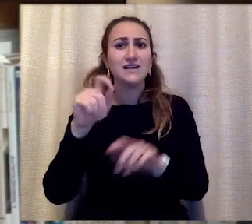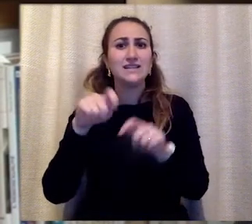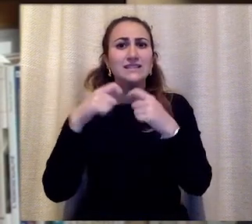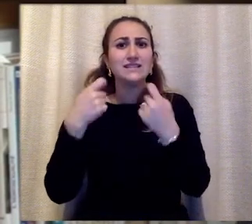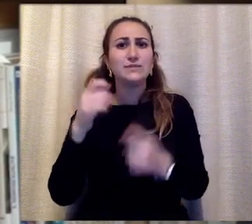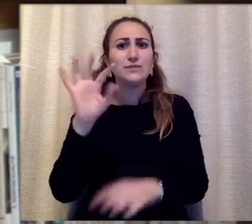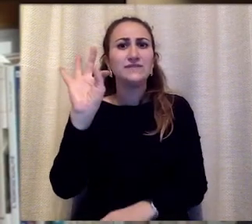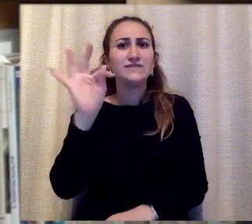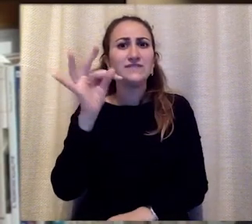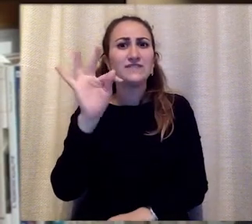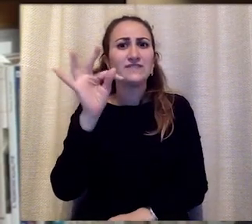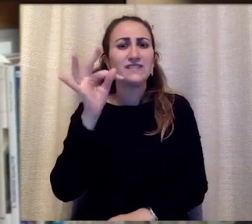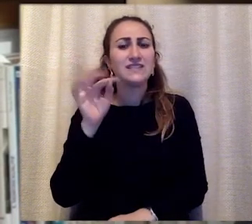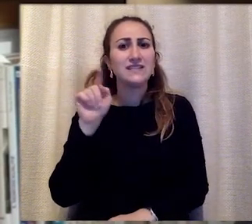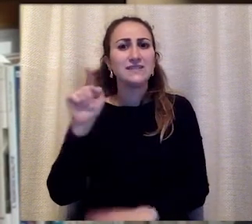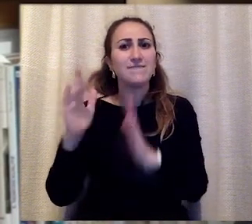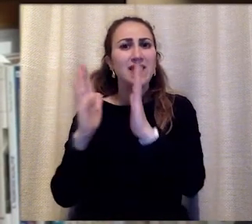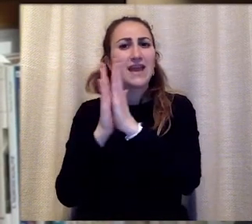C'est une souffrance,